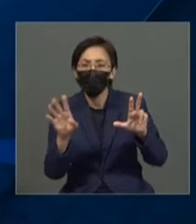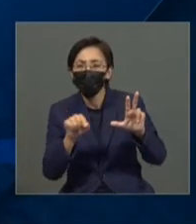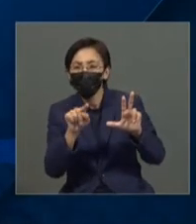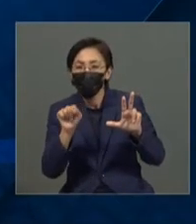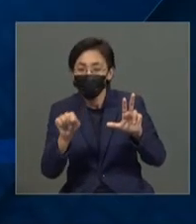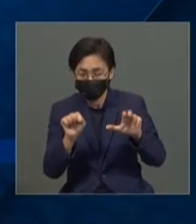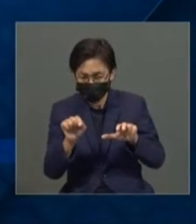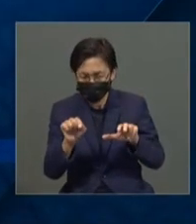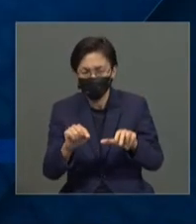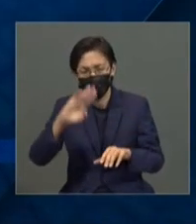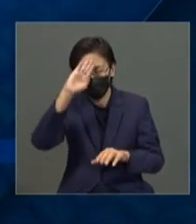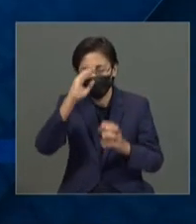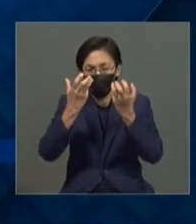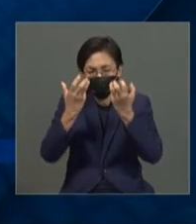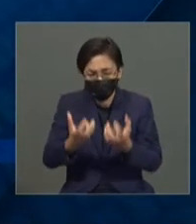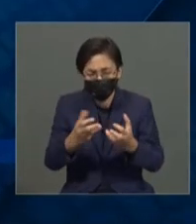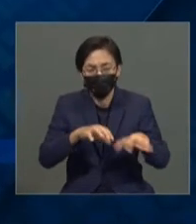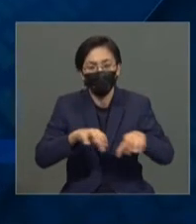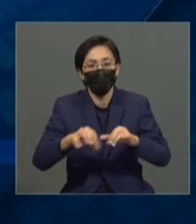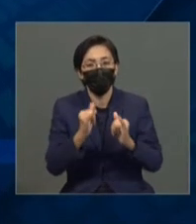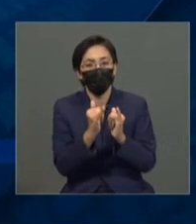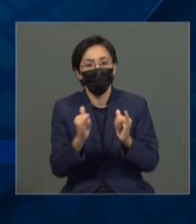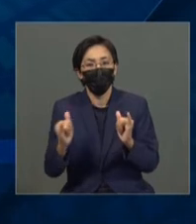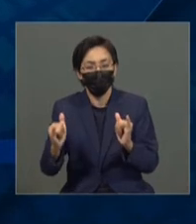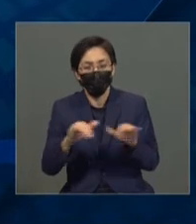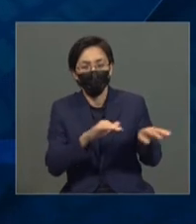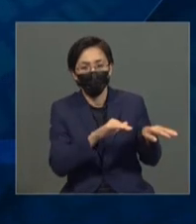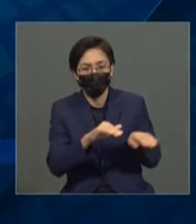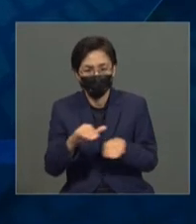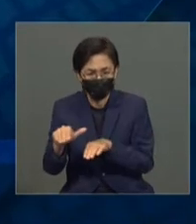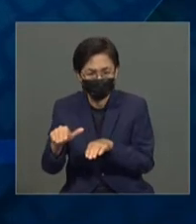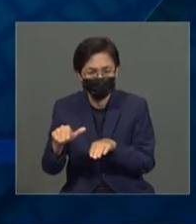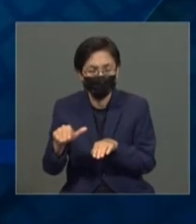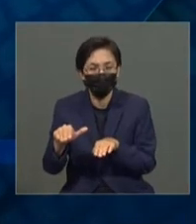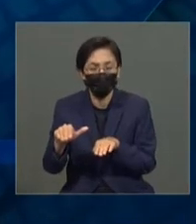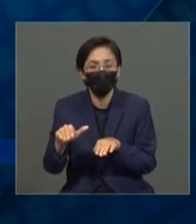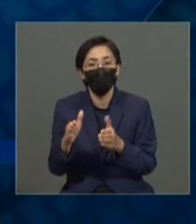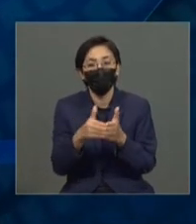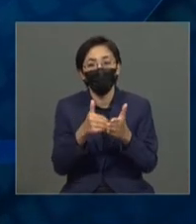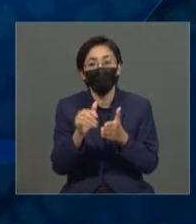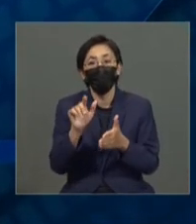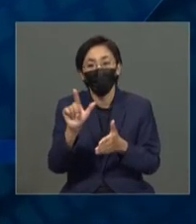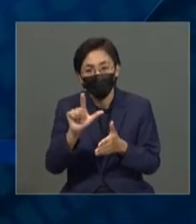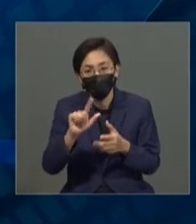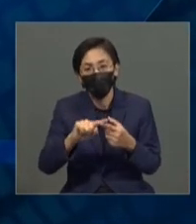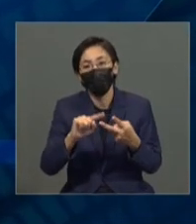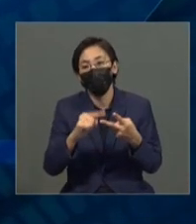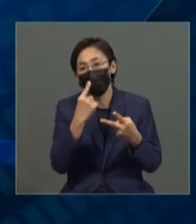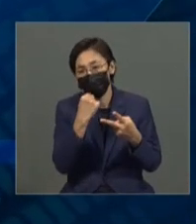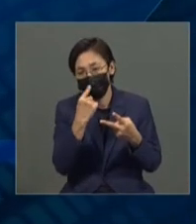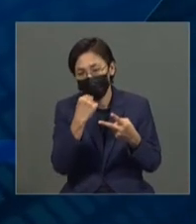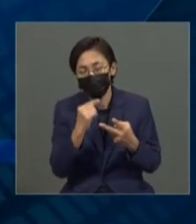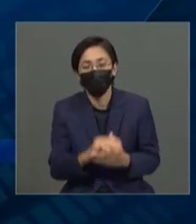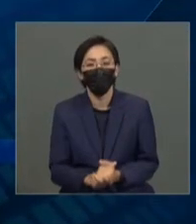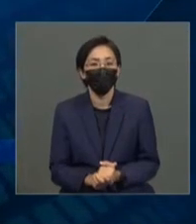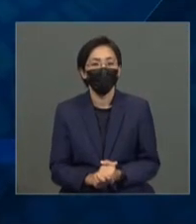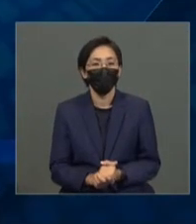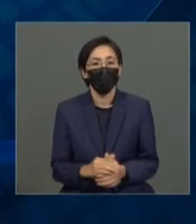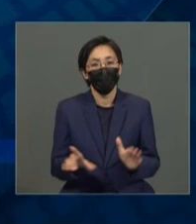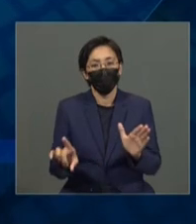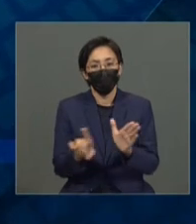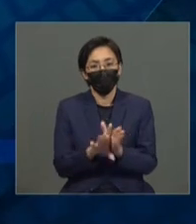าการหนักจำเป็นต้องได้รับการจัดสรรเตียงในระดับที่เป็นสีเหลืองสีแดงค่ะสุดท้ายนะคะ